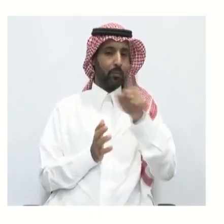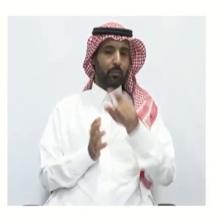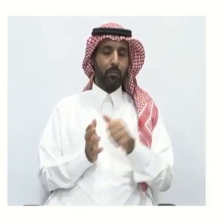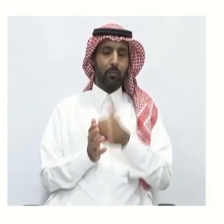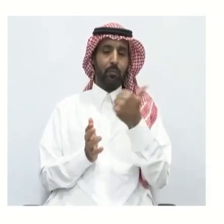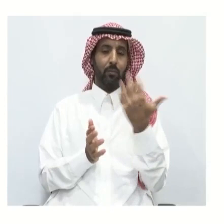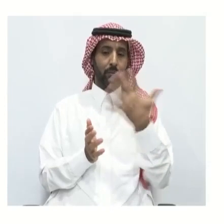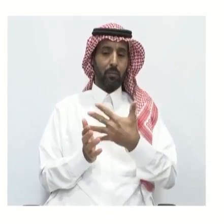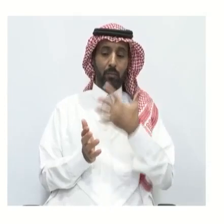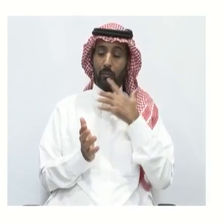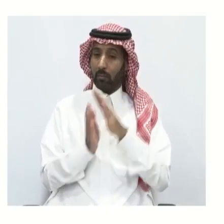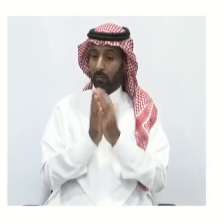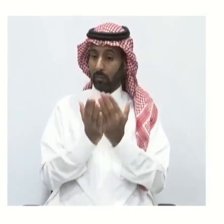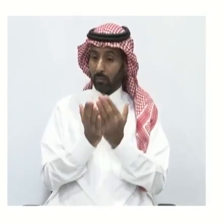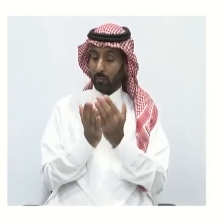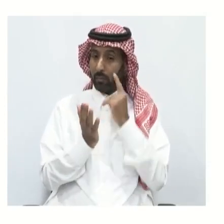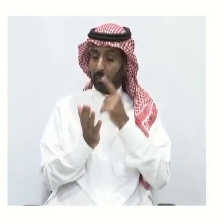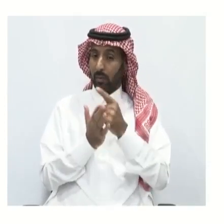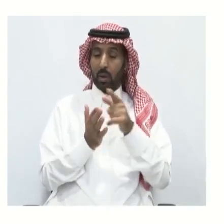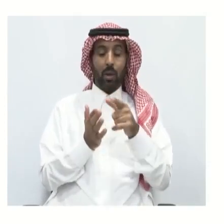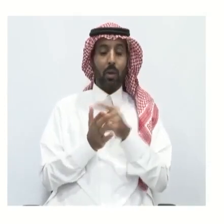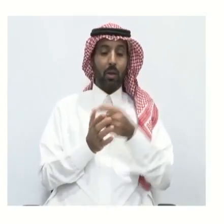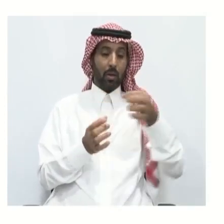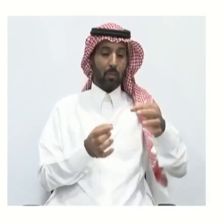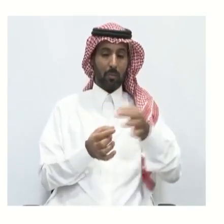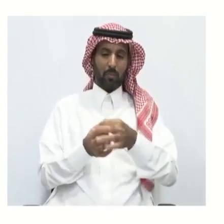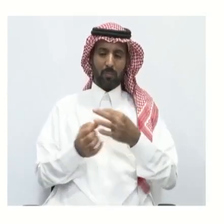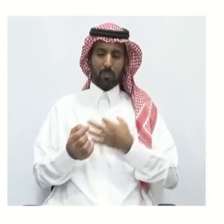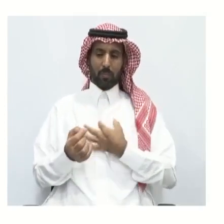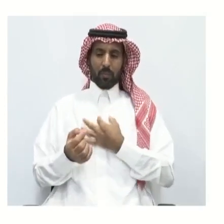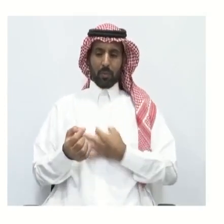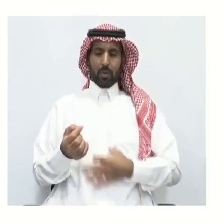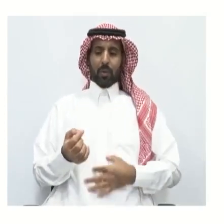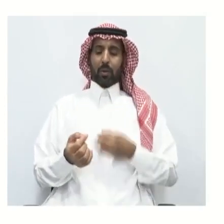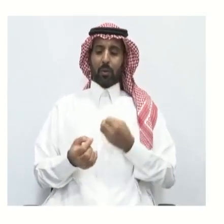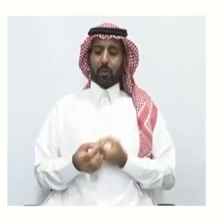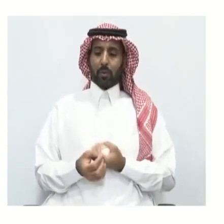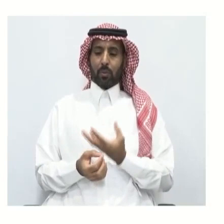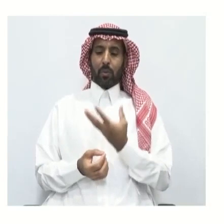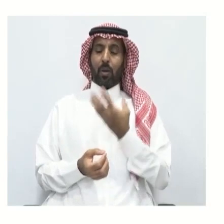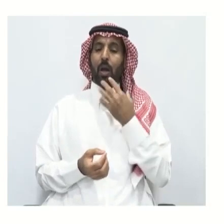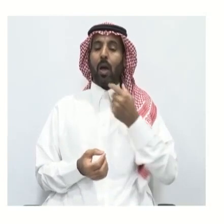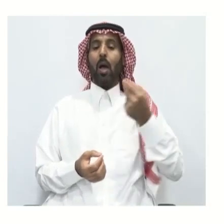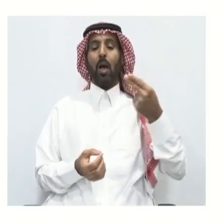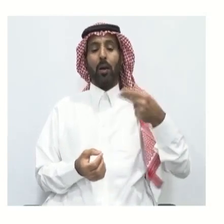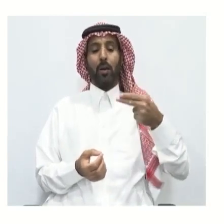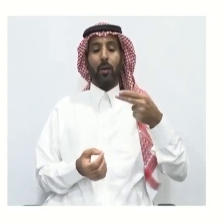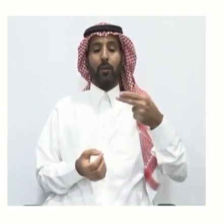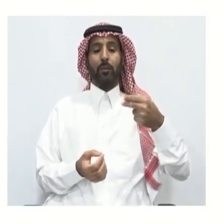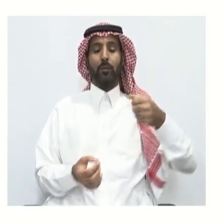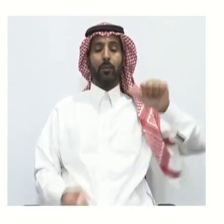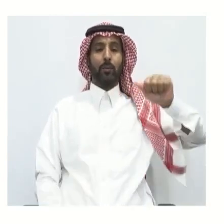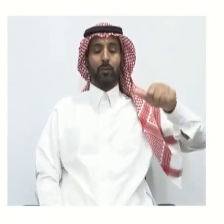56 لديك في الكتاب المدرسي تحتوي اقراص مضاد للحموضه على هيدروكسيد الالمنيوم الله